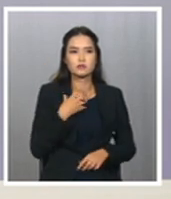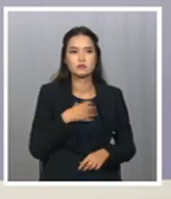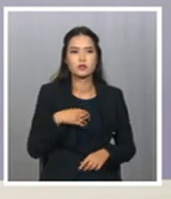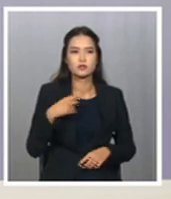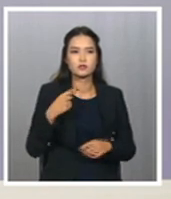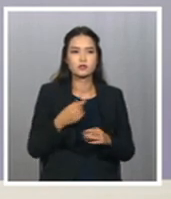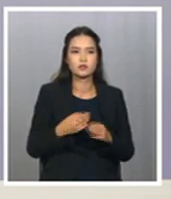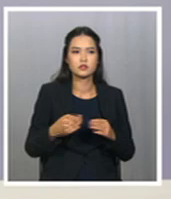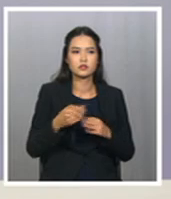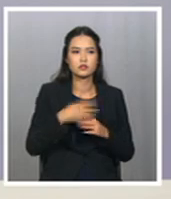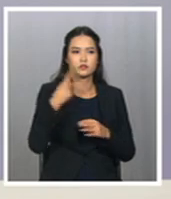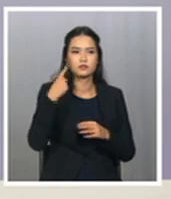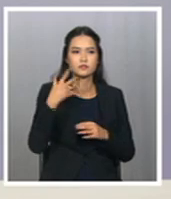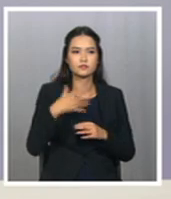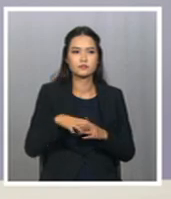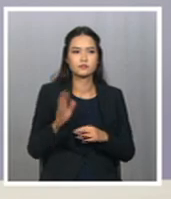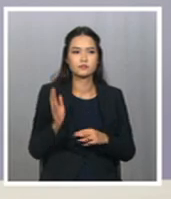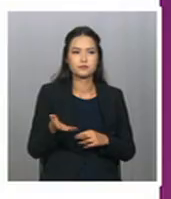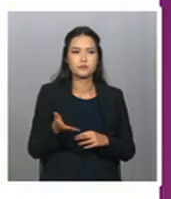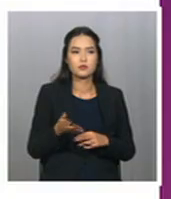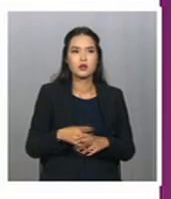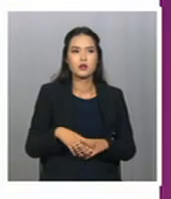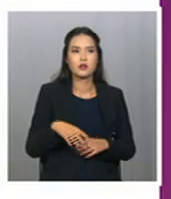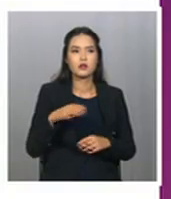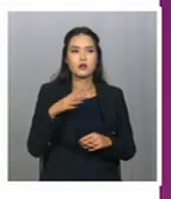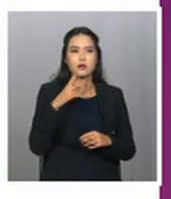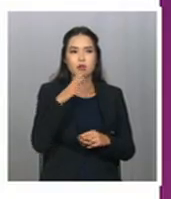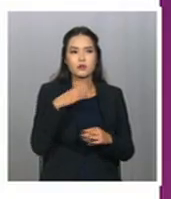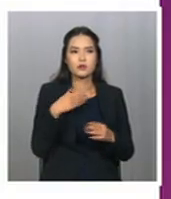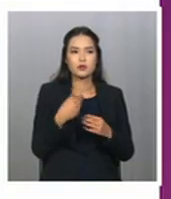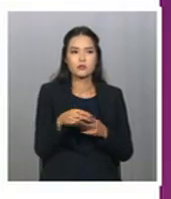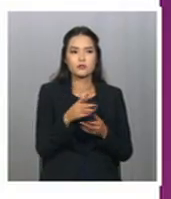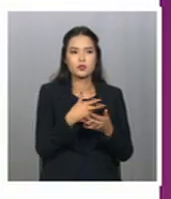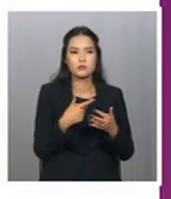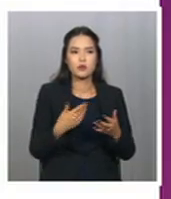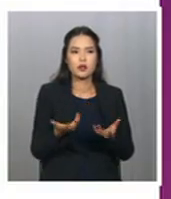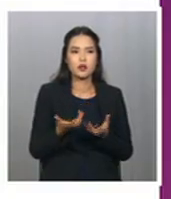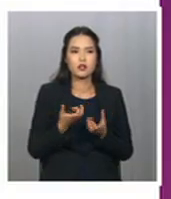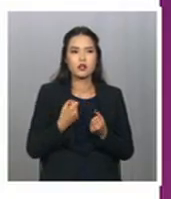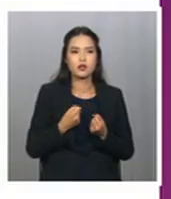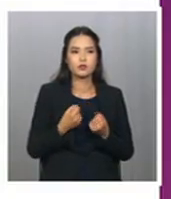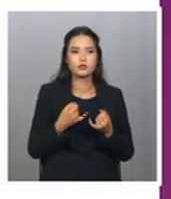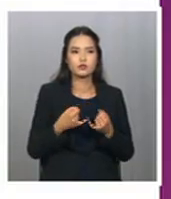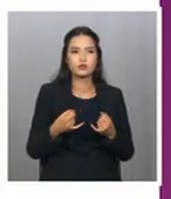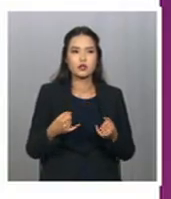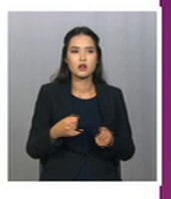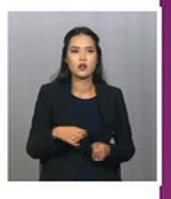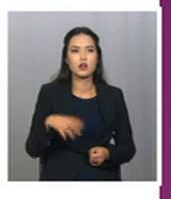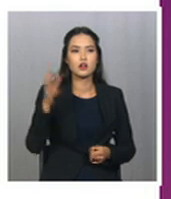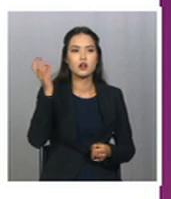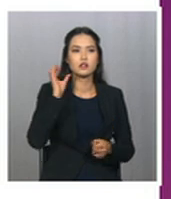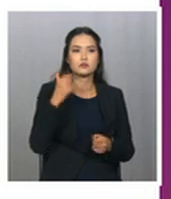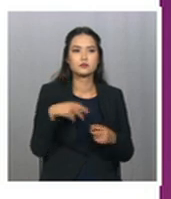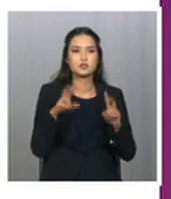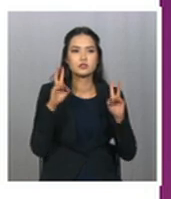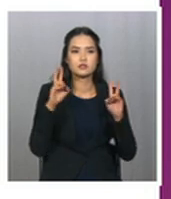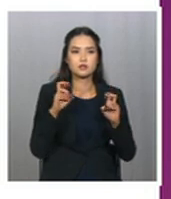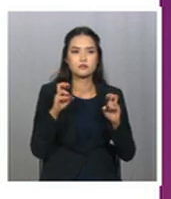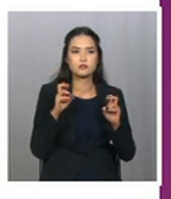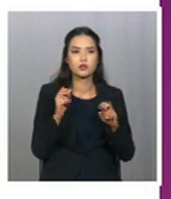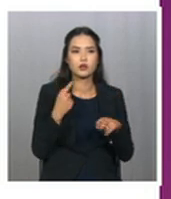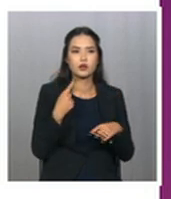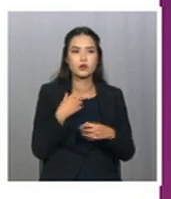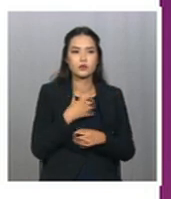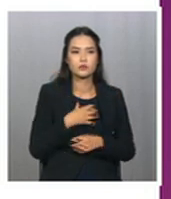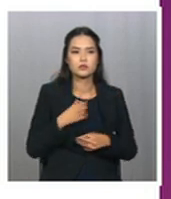терең түсінетін боласыздар, және де көркем шығармалардан алған үзінділерді ғаламдық тақырыптағы